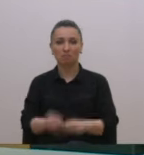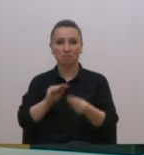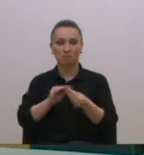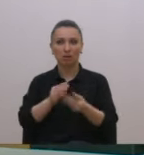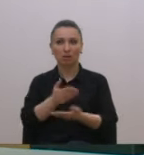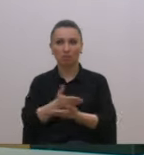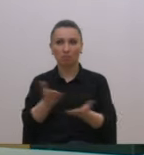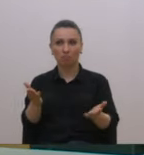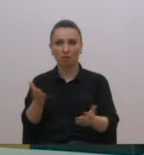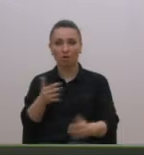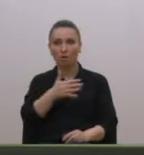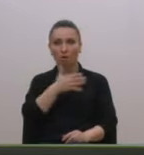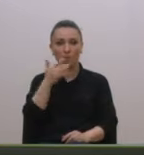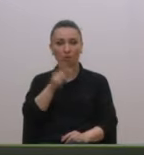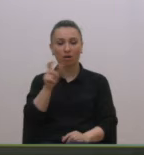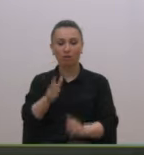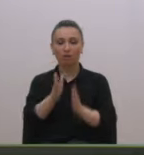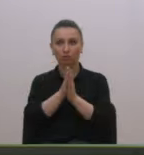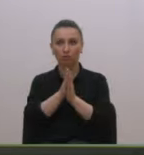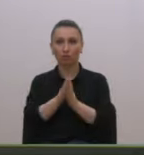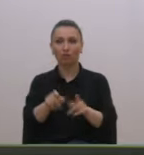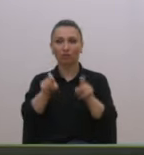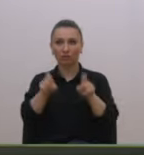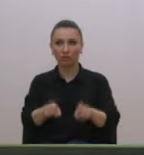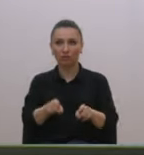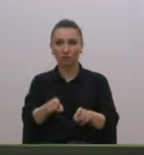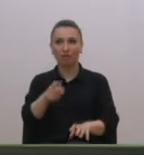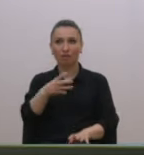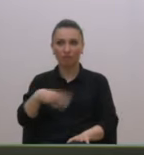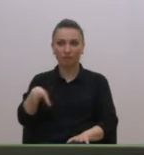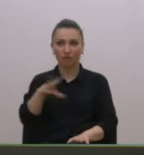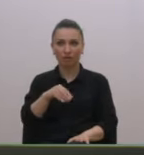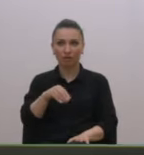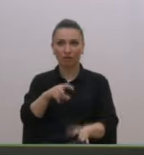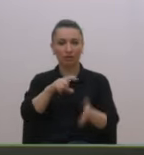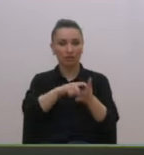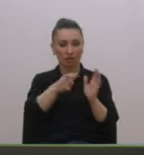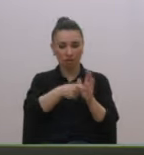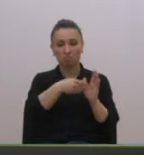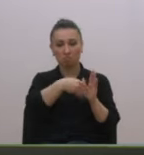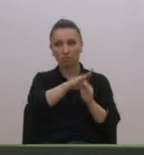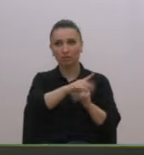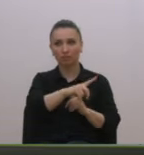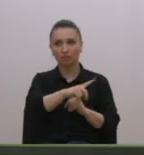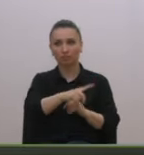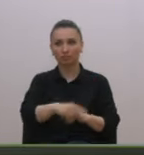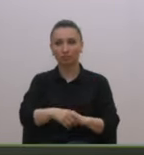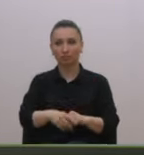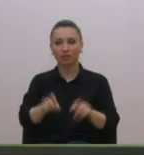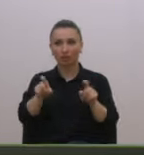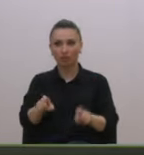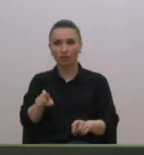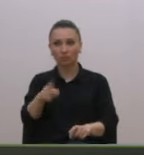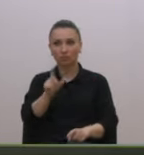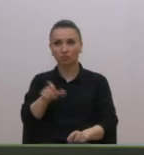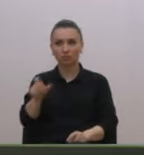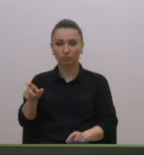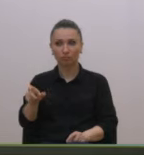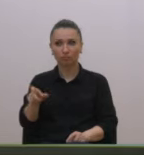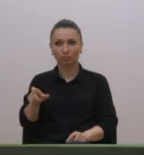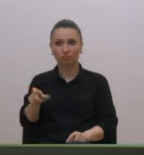მეგობრებო, უმრავლესობიდან თოთ დაჯექით, დაბრძანდით ყველა, დატოვეთ დარბაზი. დაბრძანდით,